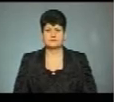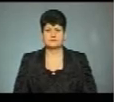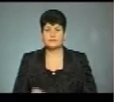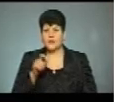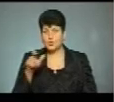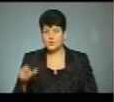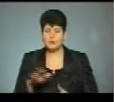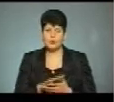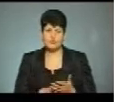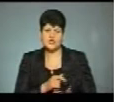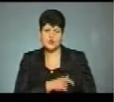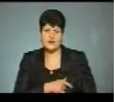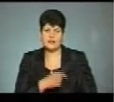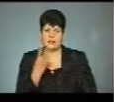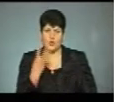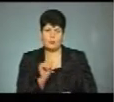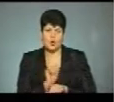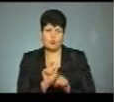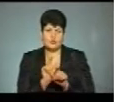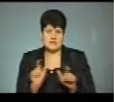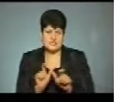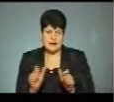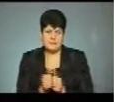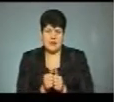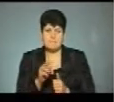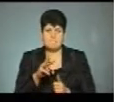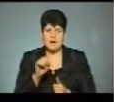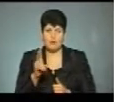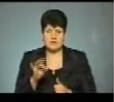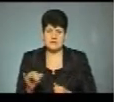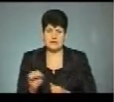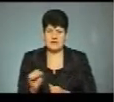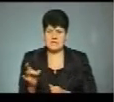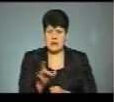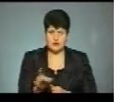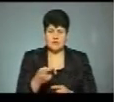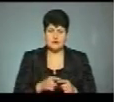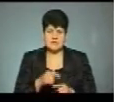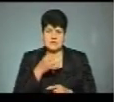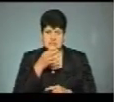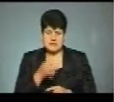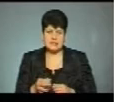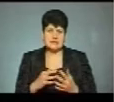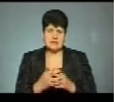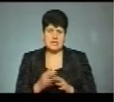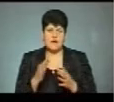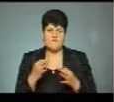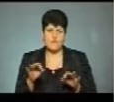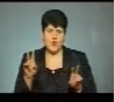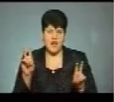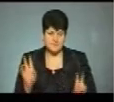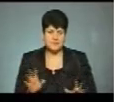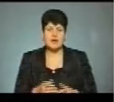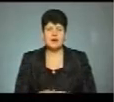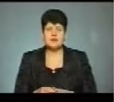Люди продовжують чергувати на 3 блокпостах поблизу Микулинців та Рибовлянського району. Про це повідомив житель селища Воля Ігор Пасік. За його